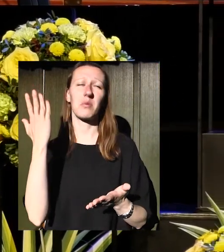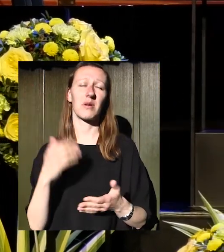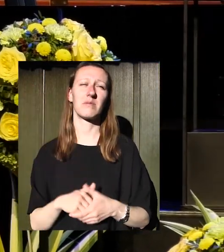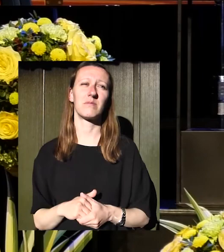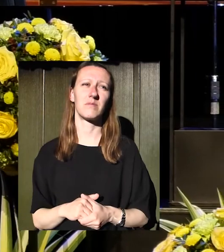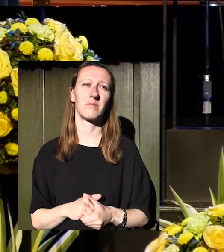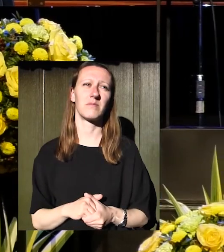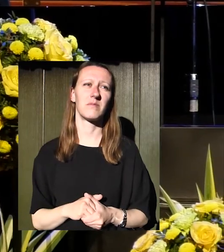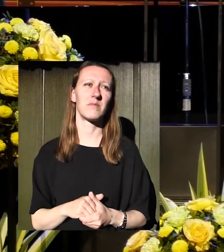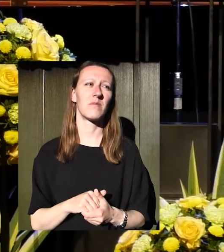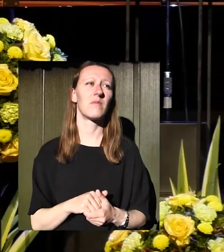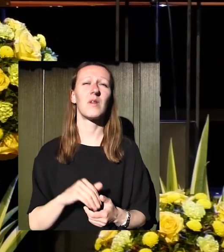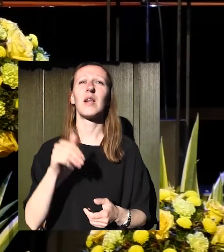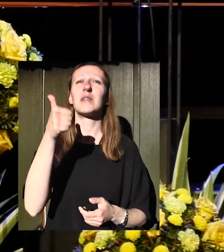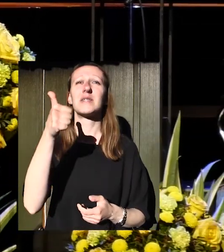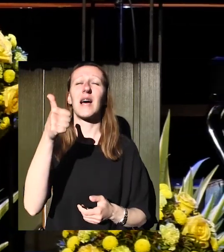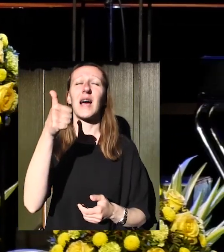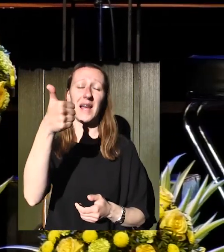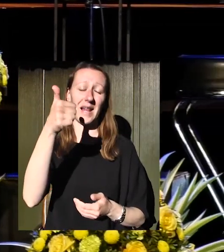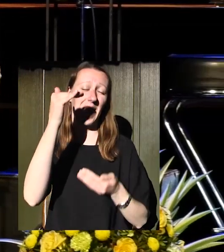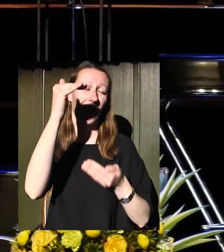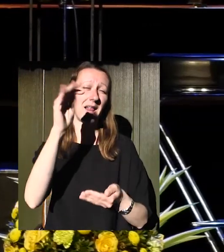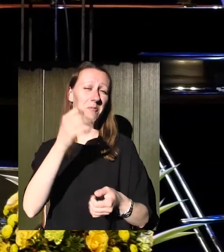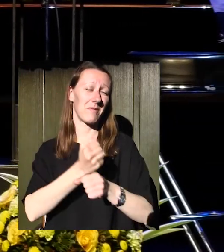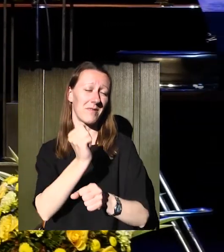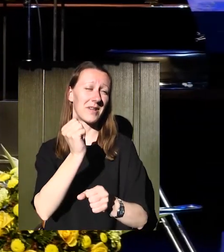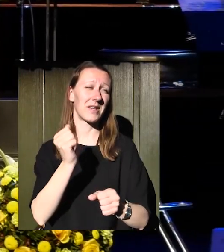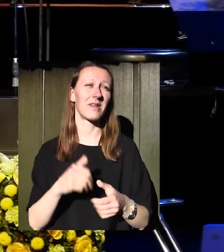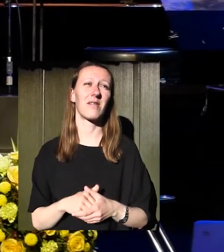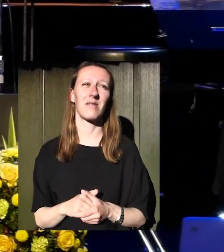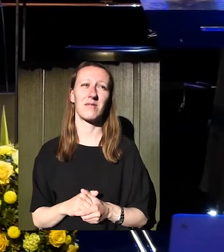šarabom, con un litro de kvelbom.